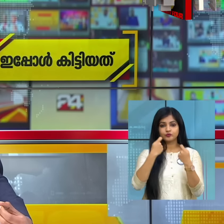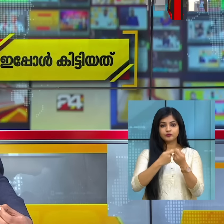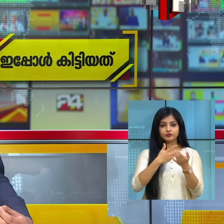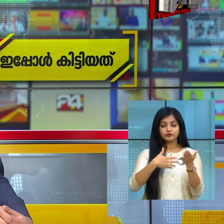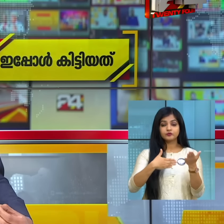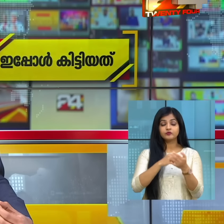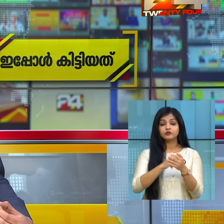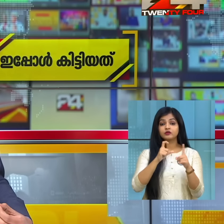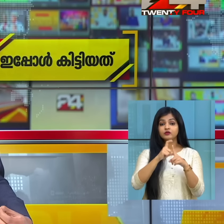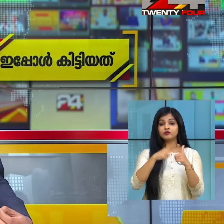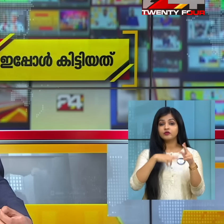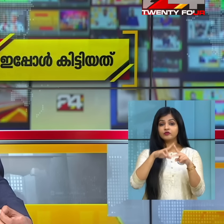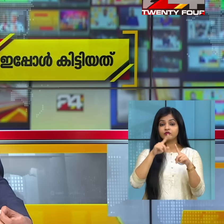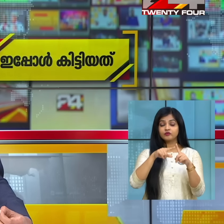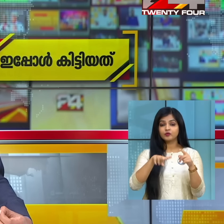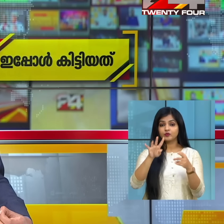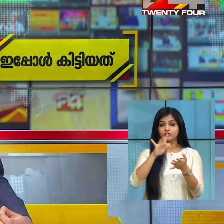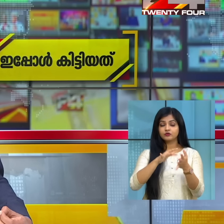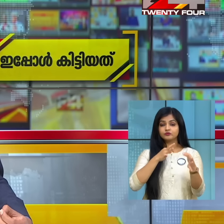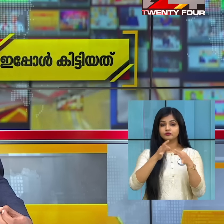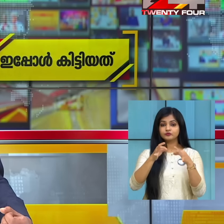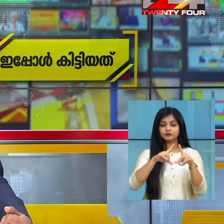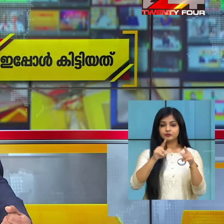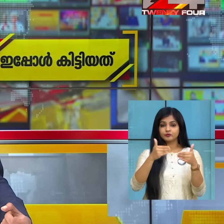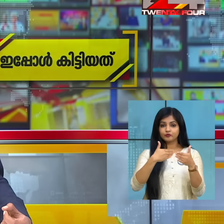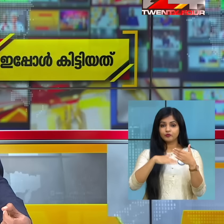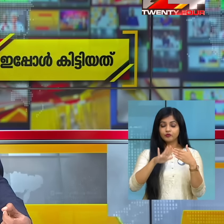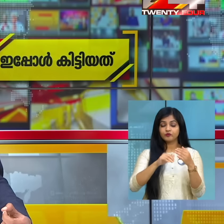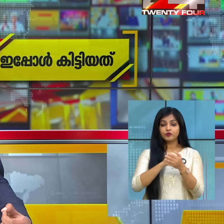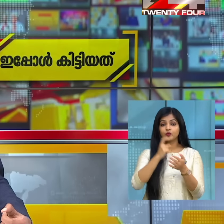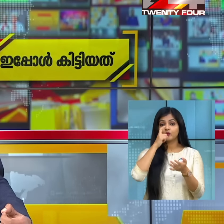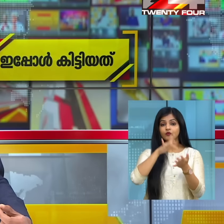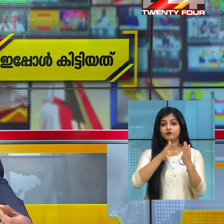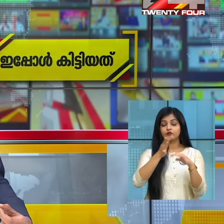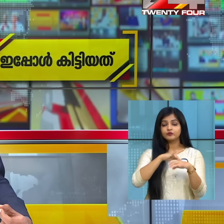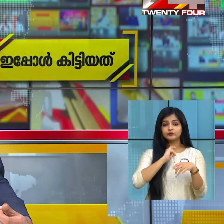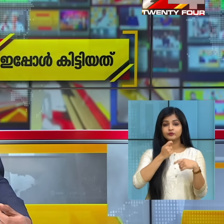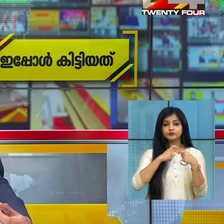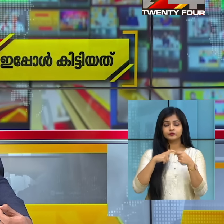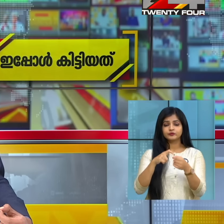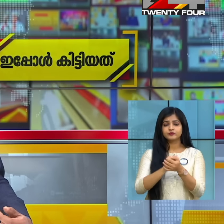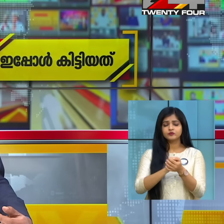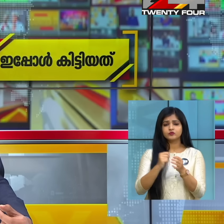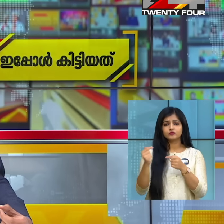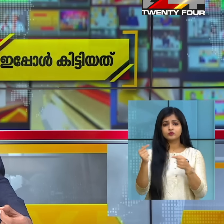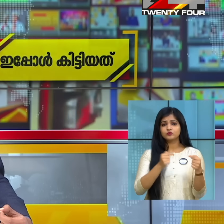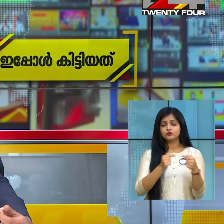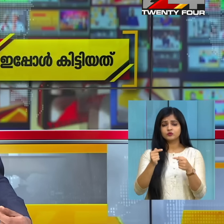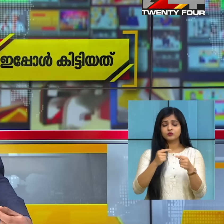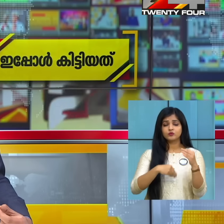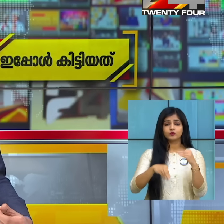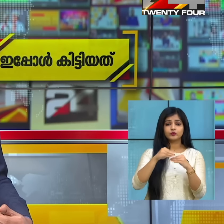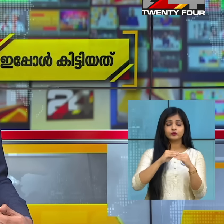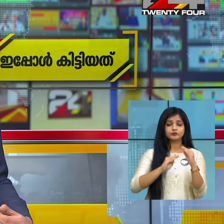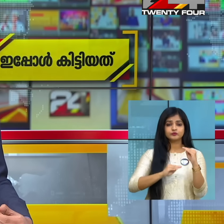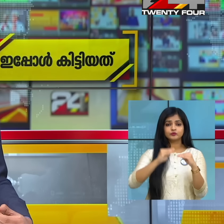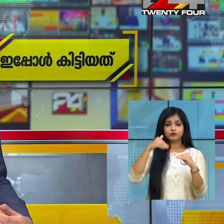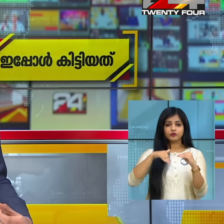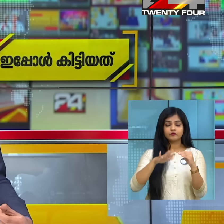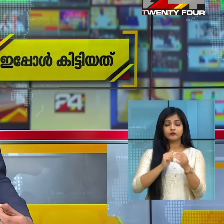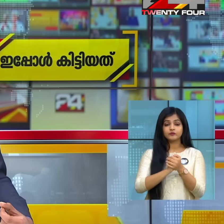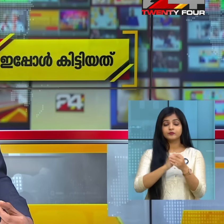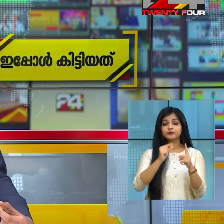ഡിവൈഎഫ്ഐ വിശദീകരണ യോഗം സംഘടിപ്പിക്കുന്നുണ്ട്. മിഥില ബാലൻ ഇപ്പോൾ കോഴിക്കോട് നിന്ന് ചേരുന്നുണ്ട്. മിഥില, അങ്ങനെ ആ വിവാദം വീണ്ടും കത്തുകയാണ്. ഇപ്പോൾ